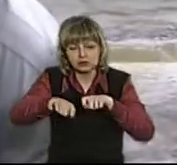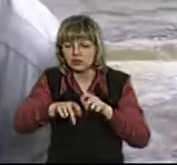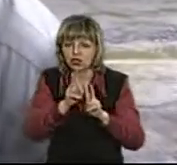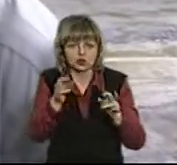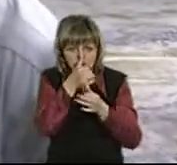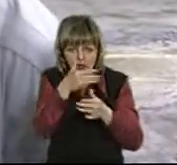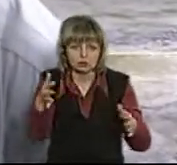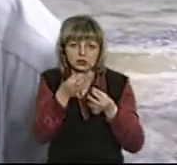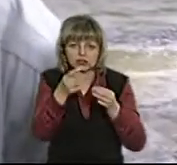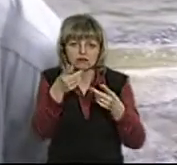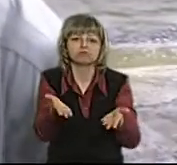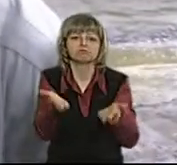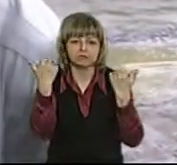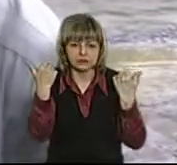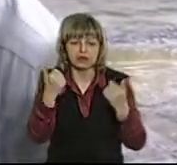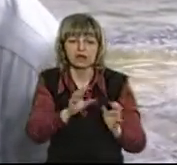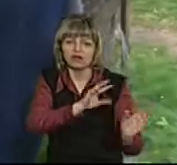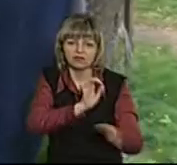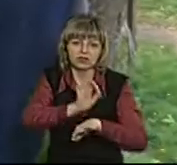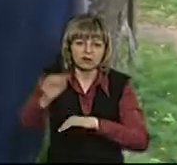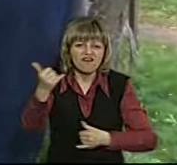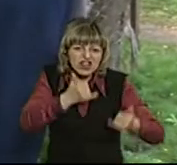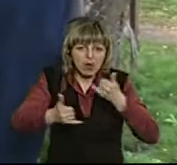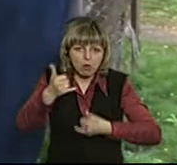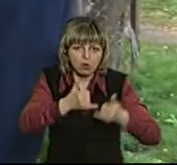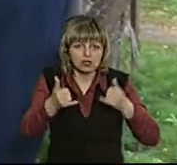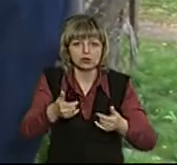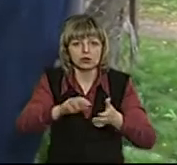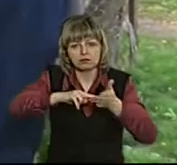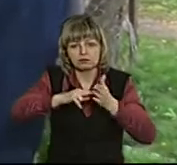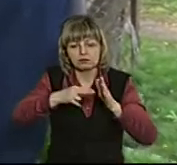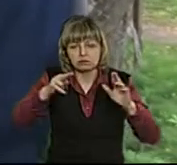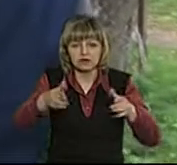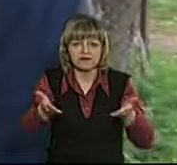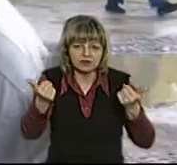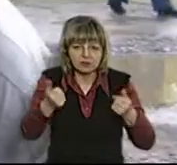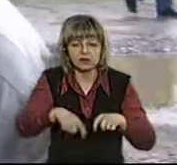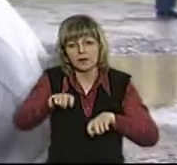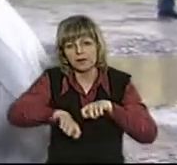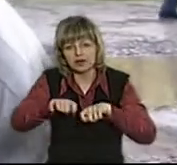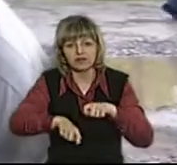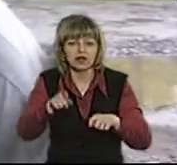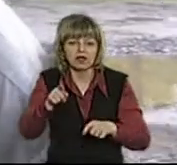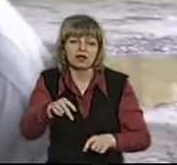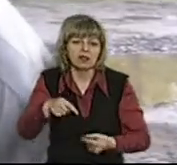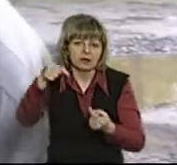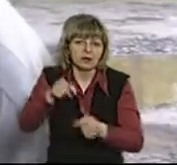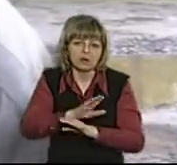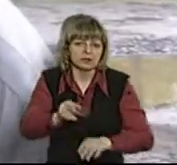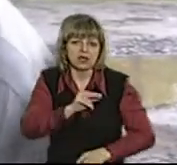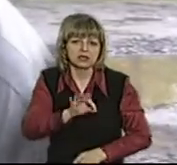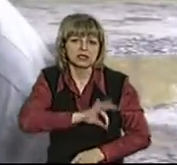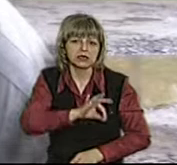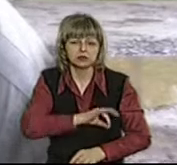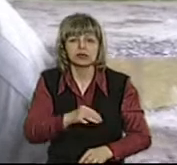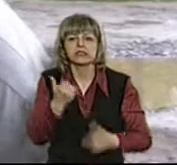сказати. Його знімуть, візьмуть на лабораторію, відкриють, будуть дивитися. Непридатний для експлуатації, а сюди привозиться зараз. Вже їде